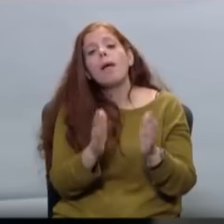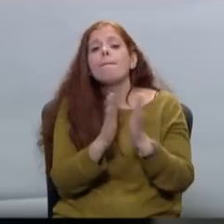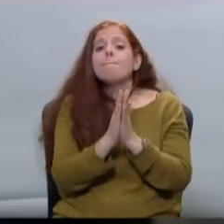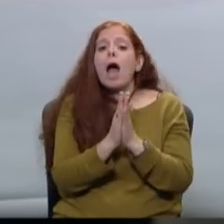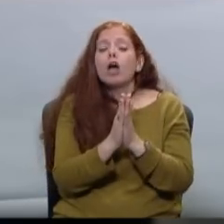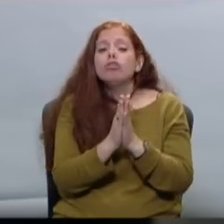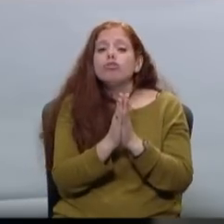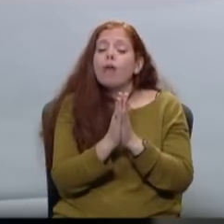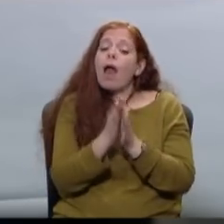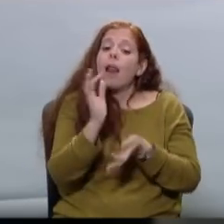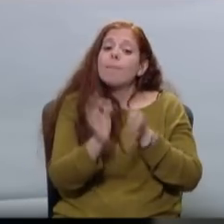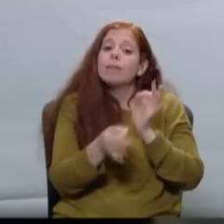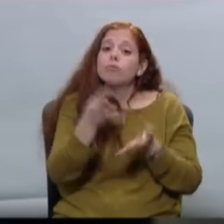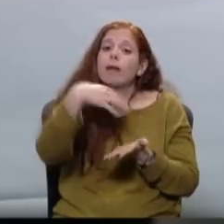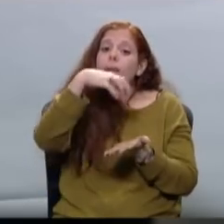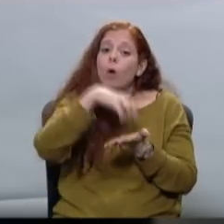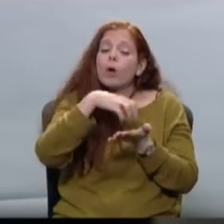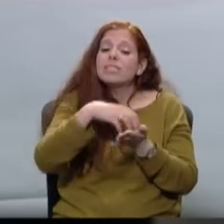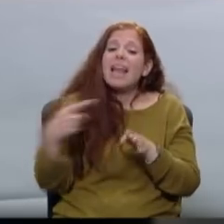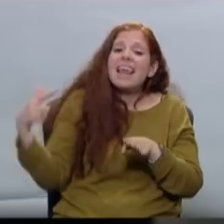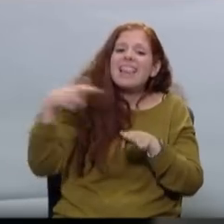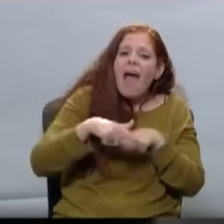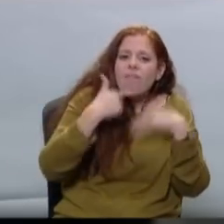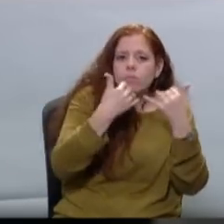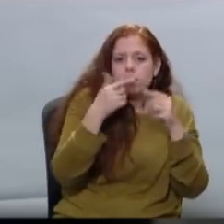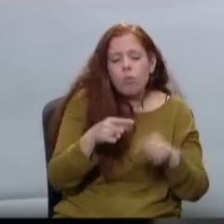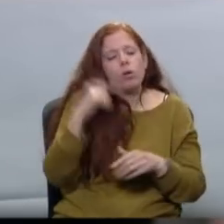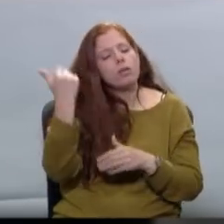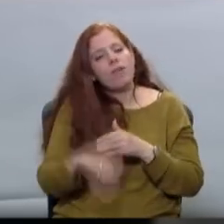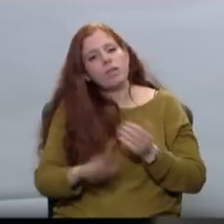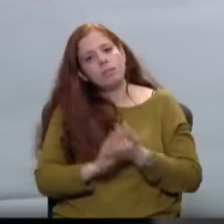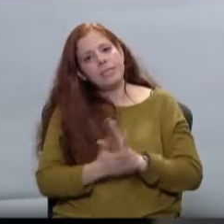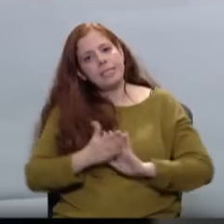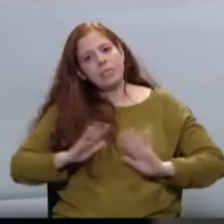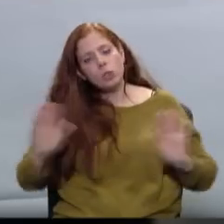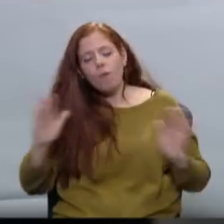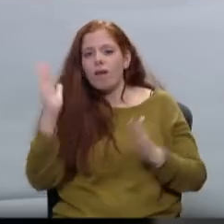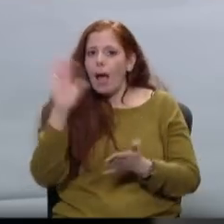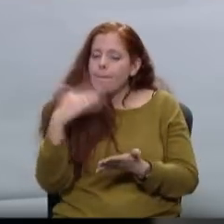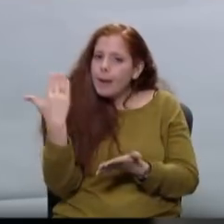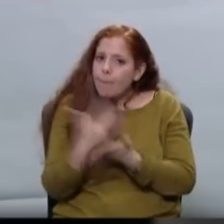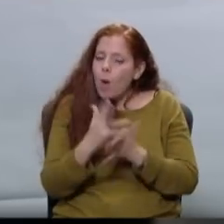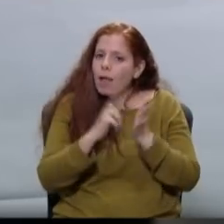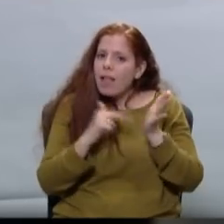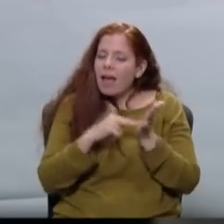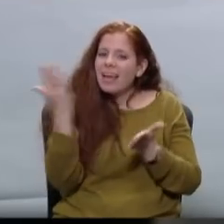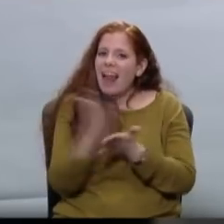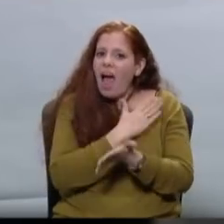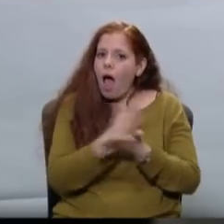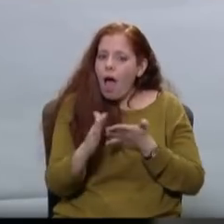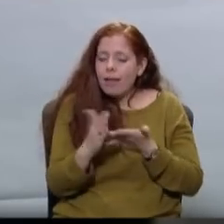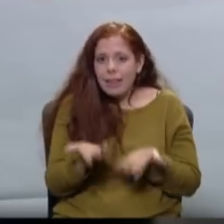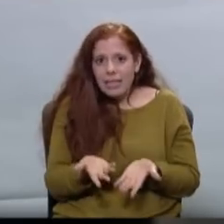בקשה לבית המשפט המחוזי להתערב בסיפור הזה, לעשות לו סוף, וגם לקבוע תאריך להכרעת דין.